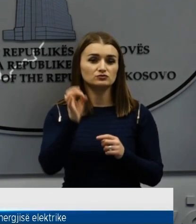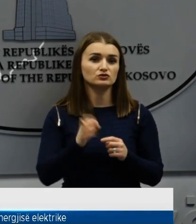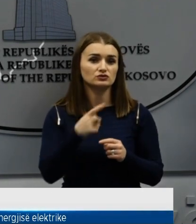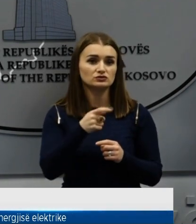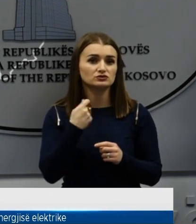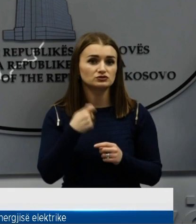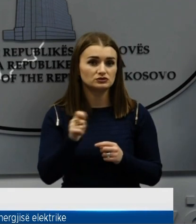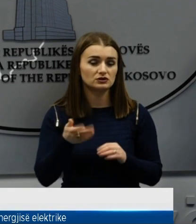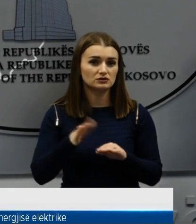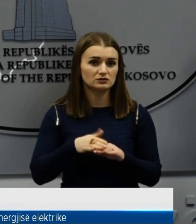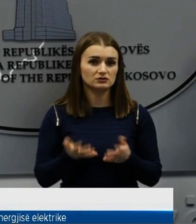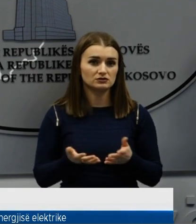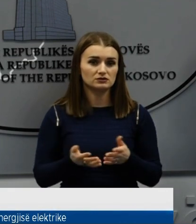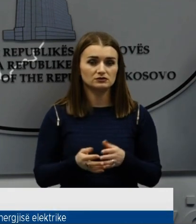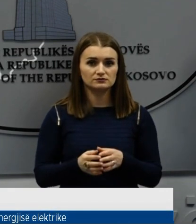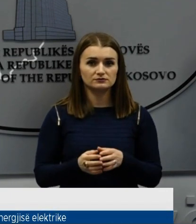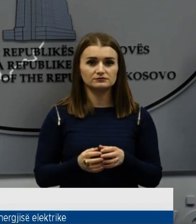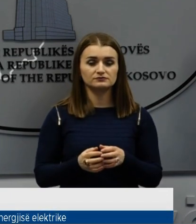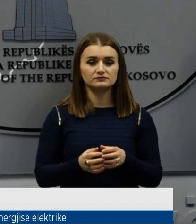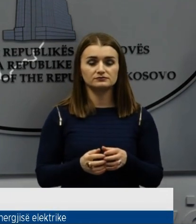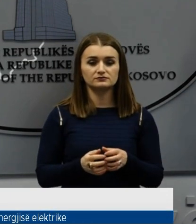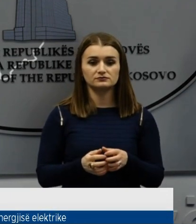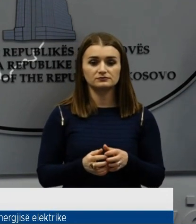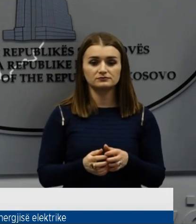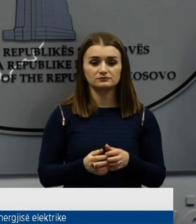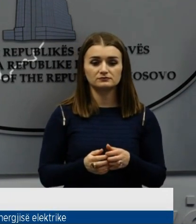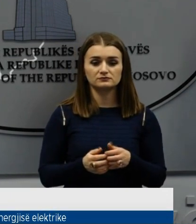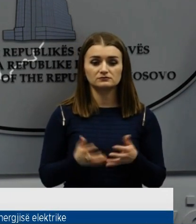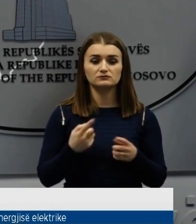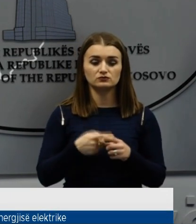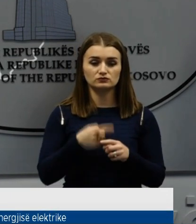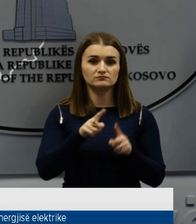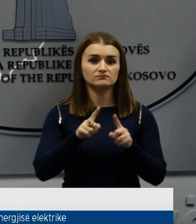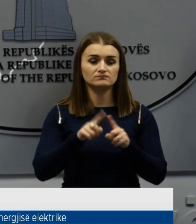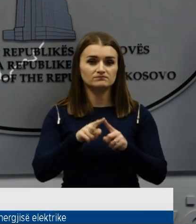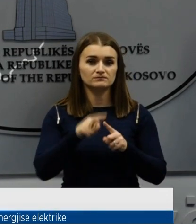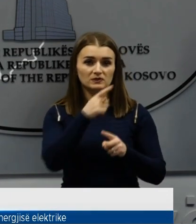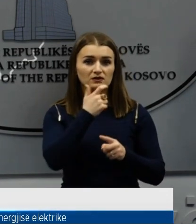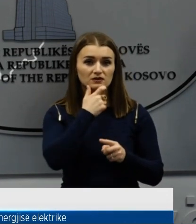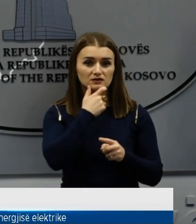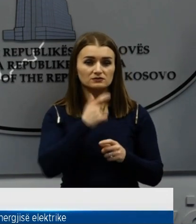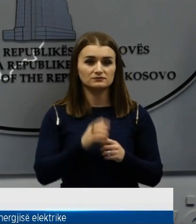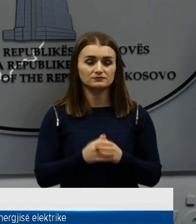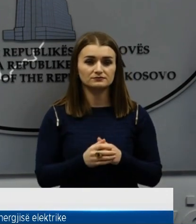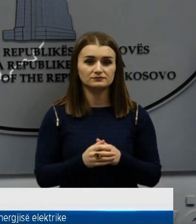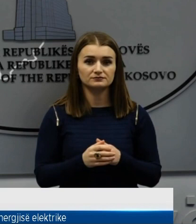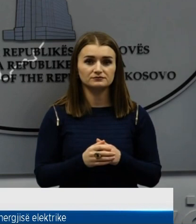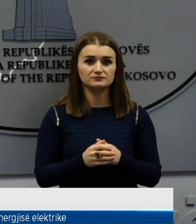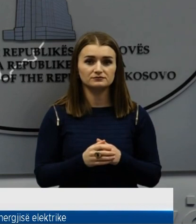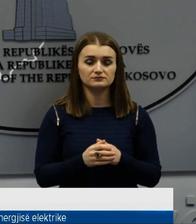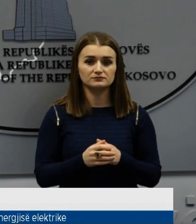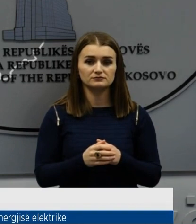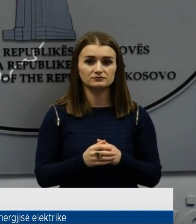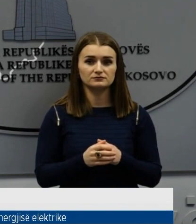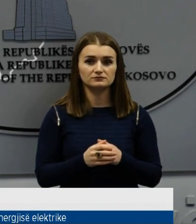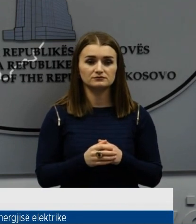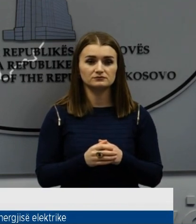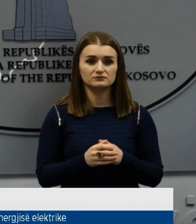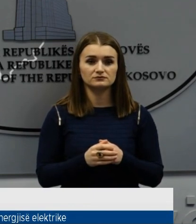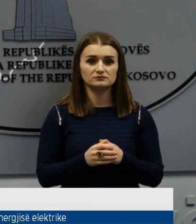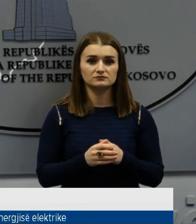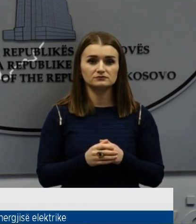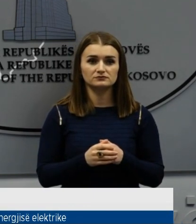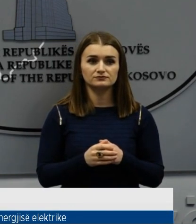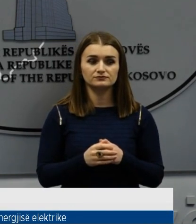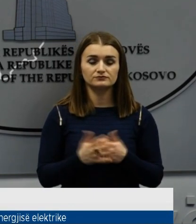sa çmimi normal, përderisa në Mbretërinë e Bashkuar, UK, ku e cila në masë të madhe